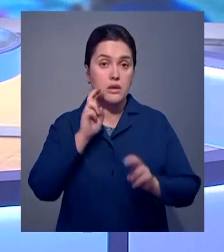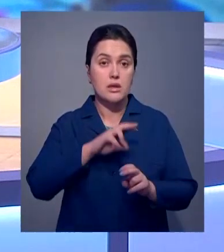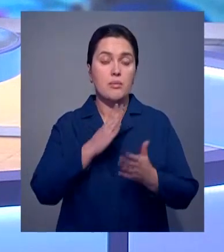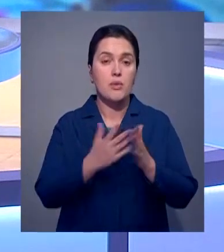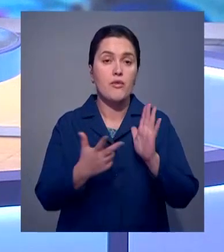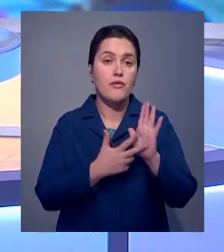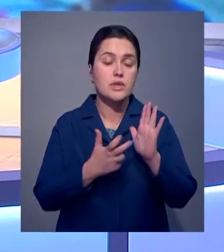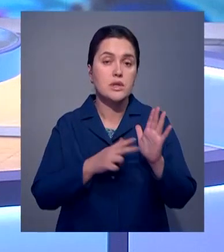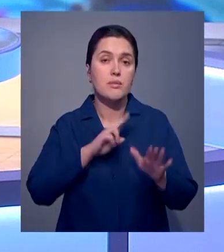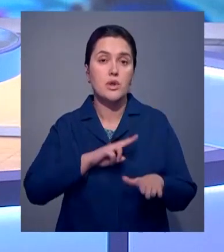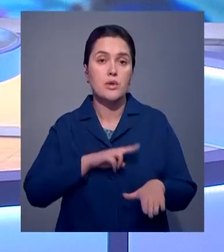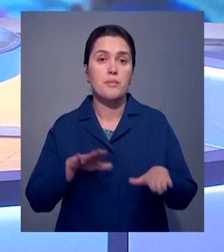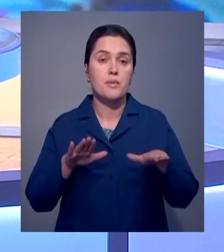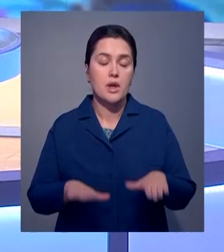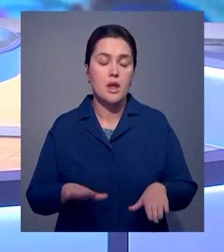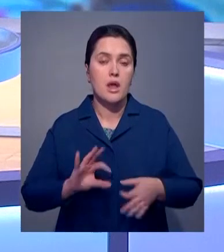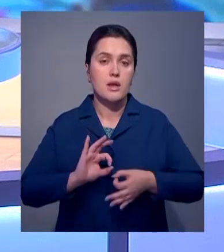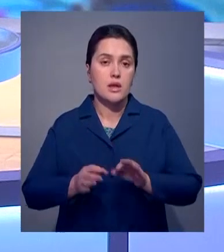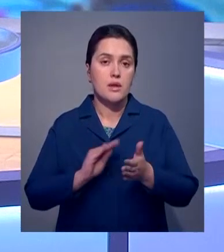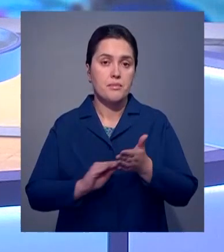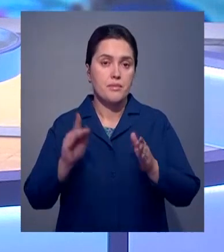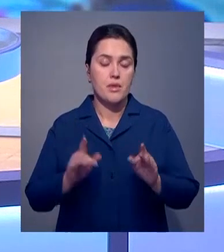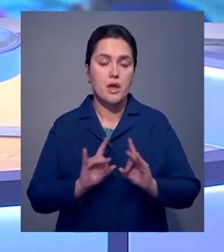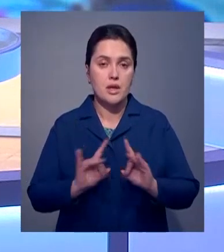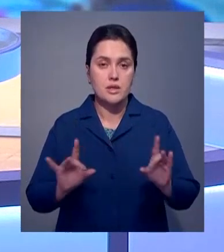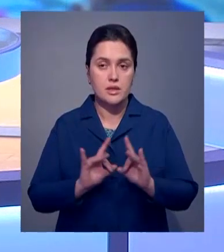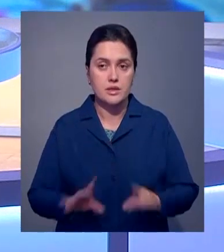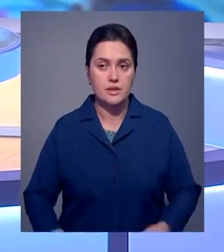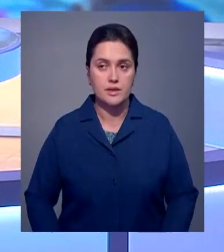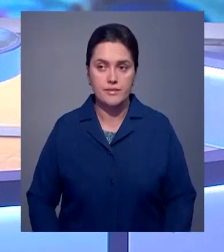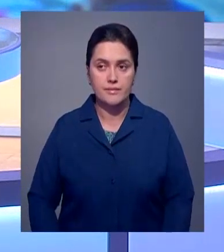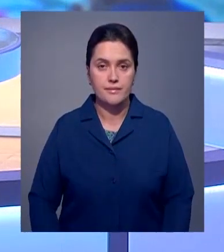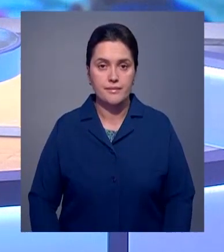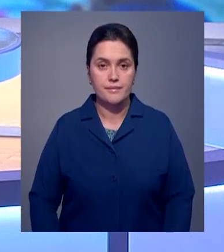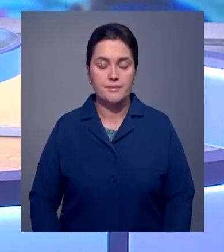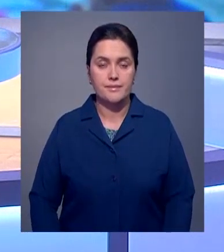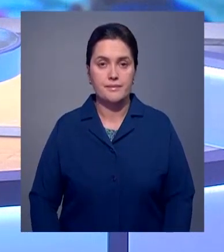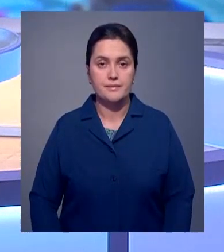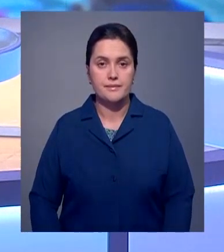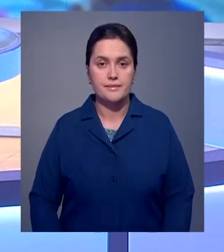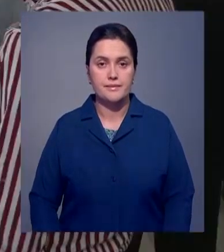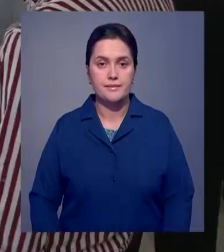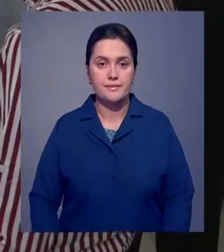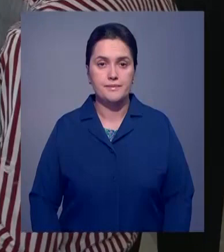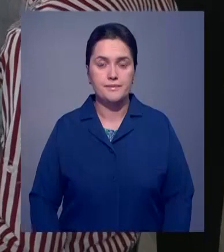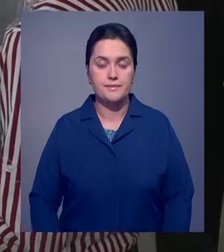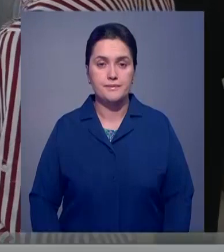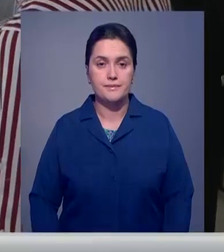соискателей представили около 800 рабочих мест. Асем Утешева расскажет об этом подробнее.